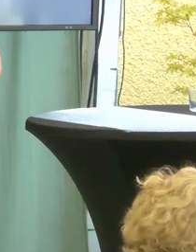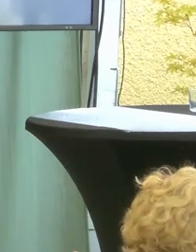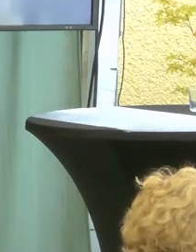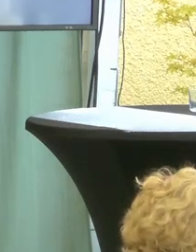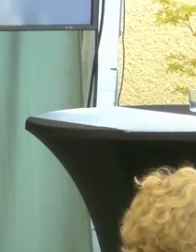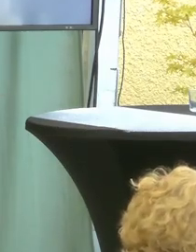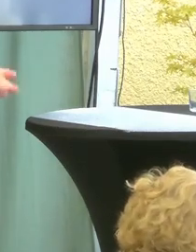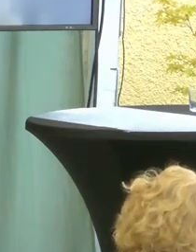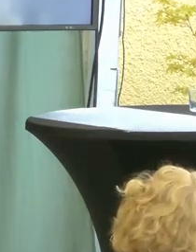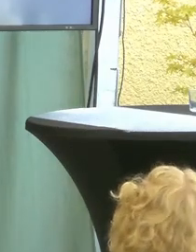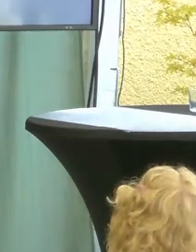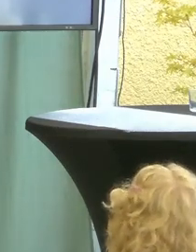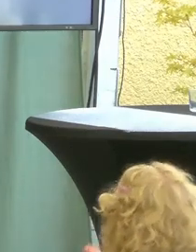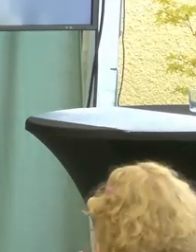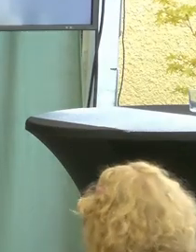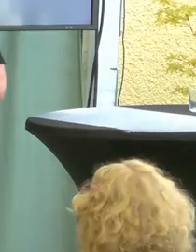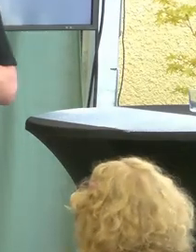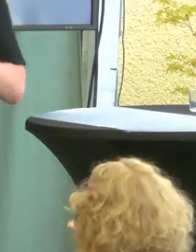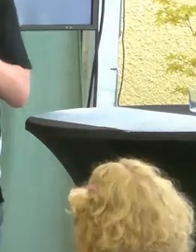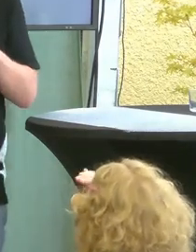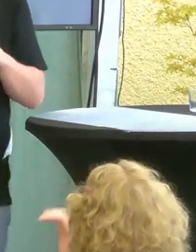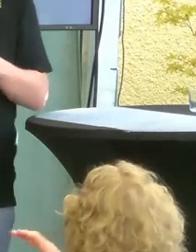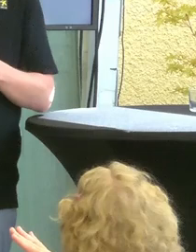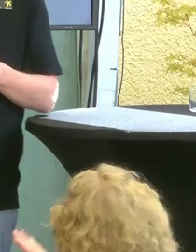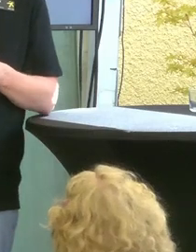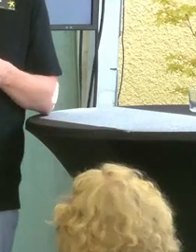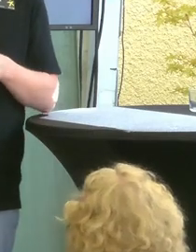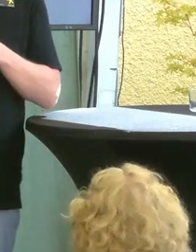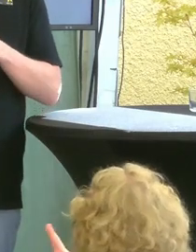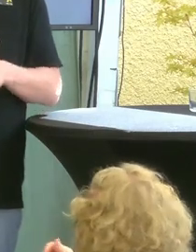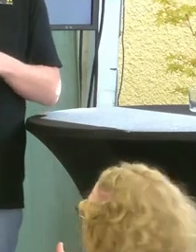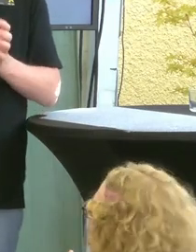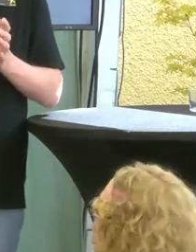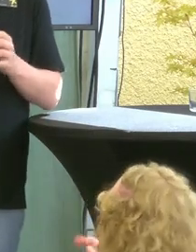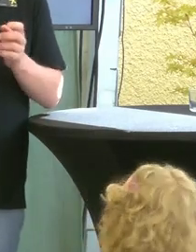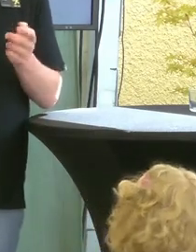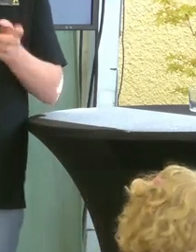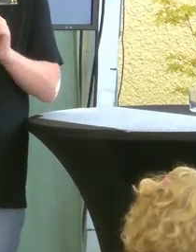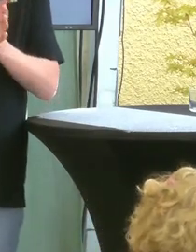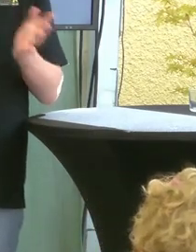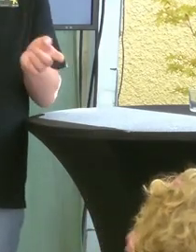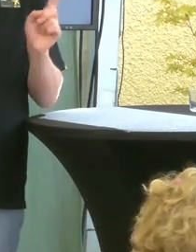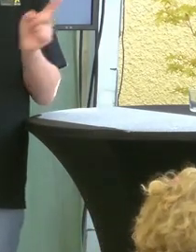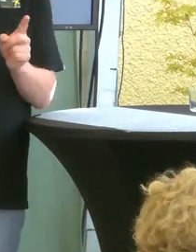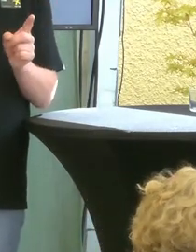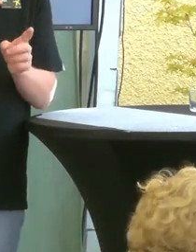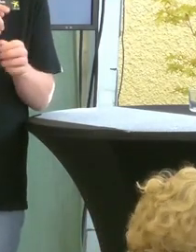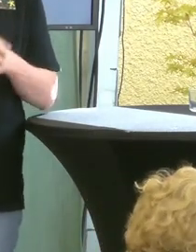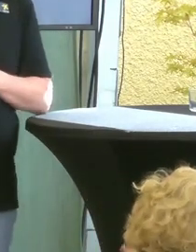man också trycket på KB Lab. Och det har vi inte möjlighet juridiskt att göra idag. Vi bara har det sagt så. Ja, nej, men så vi inte behöver. Nej, men